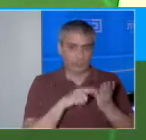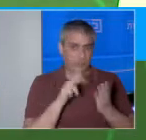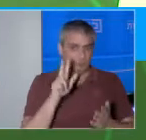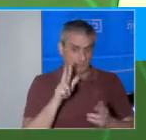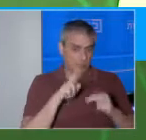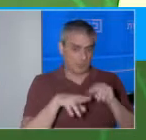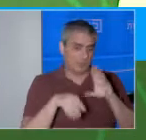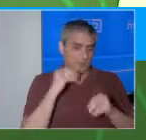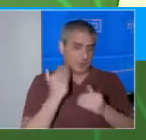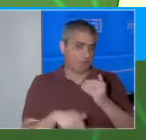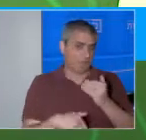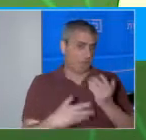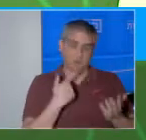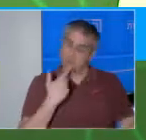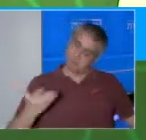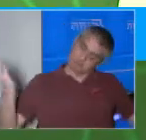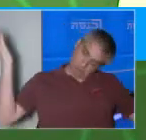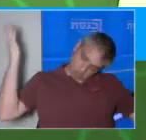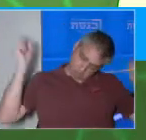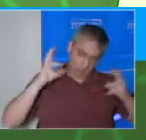במרץ, לאחר הבחירות, ולהגיד, אוקיי, אנחנו עוזבים אתכם,